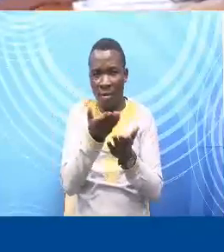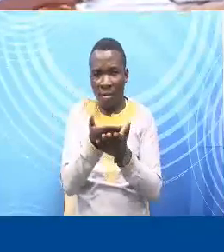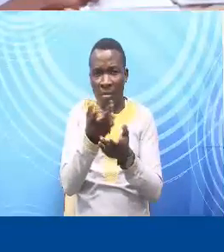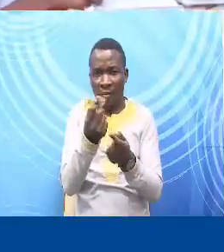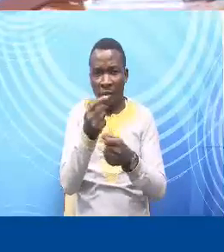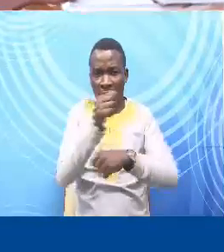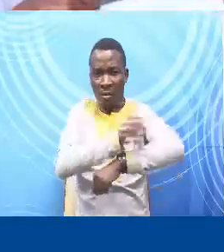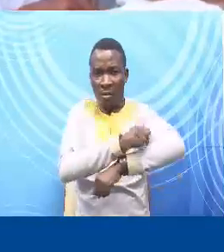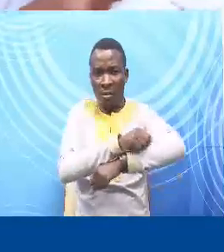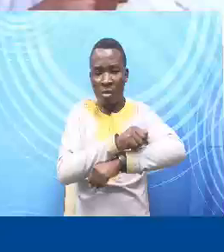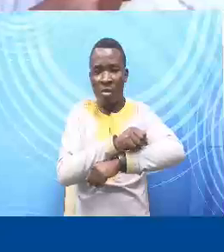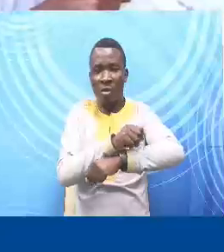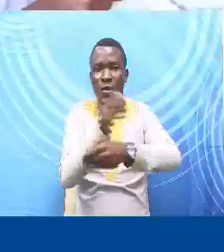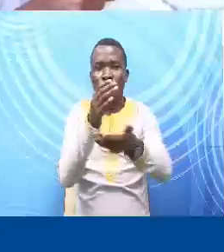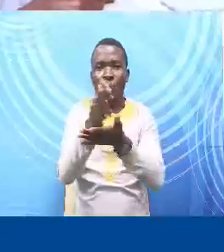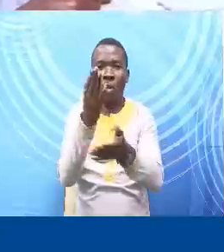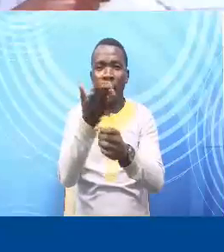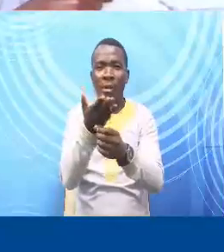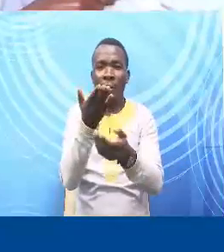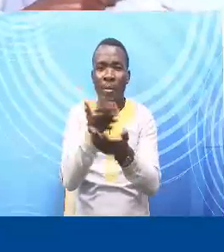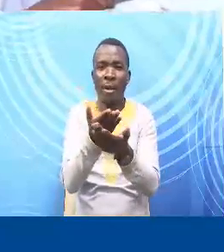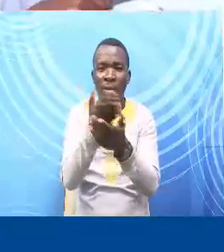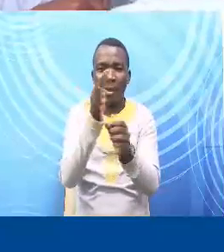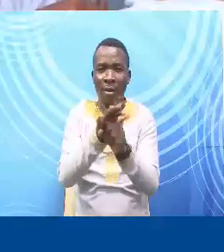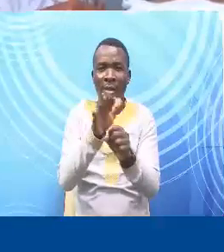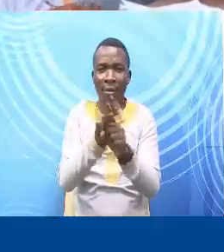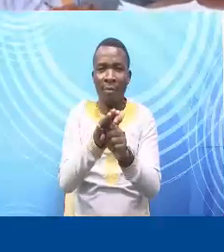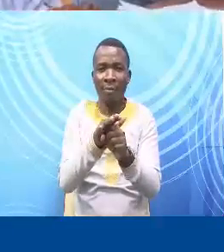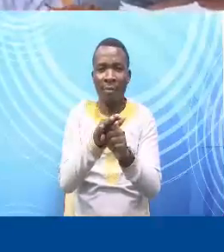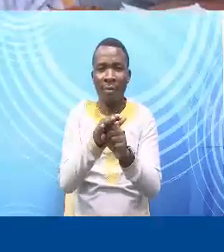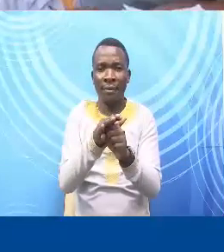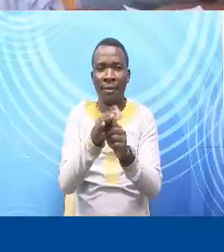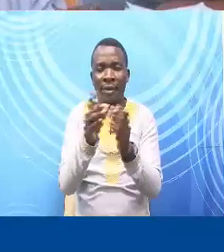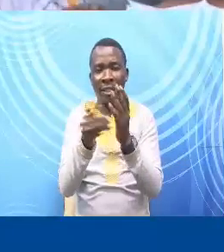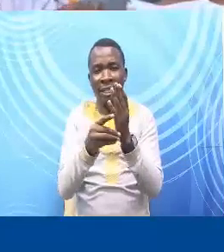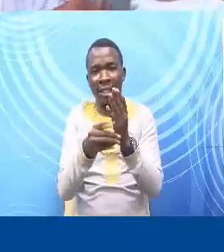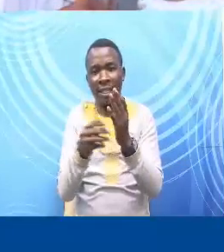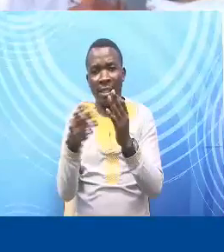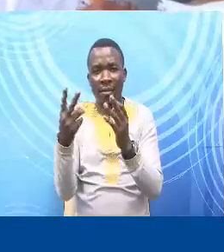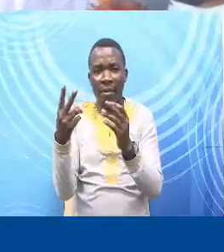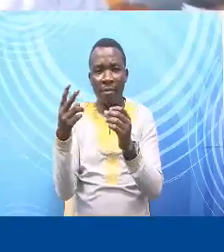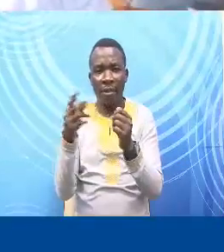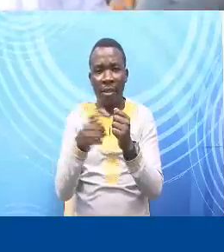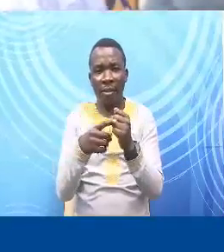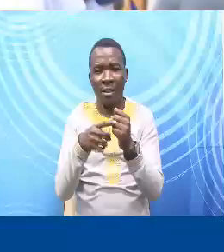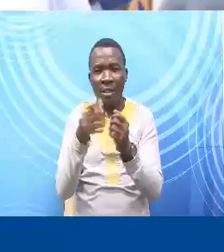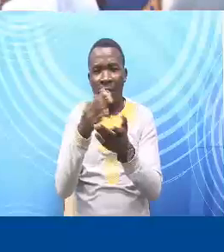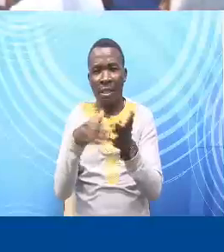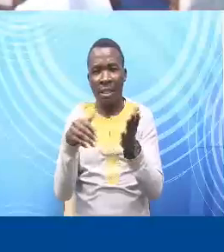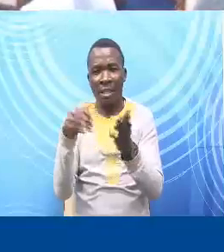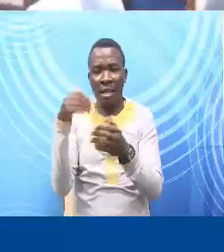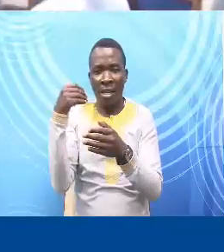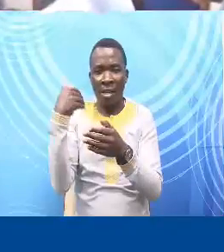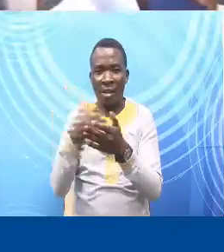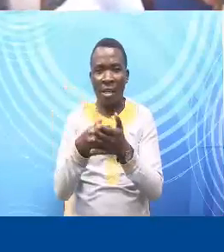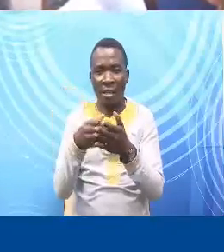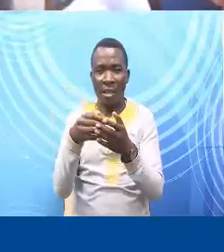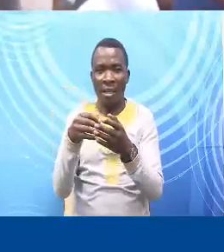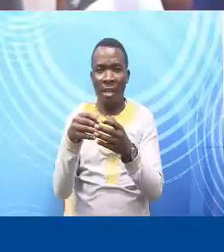baratwaka cyane deadline ni 2026 urumva bamwe bageza aho no kurubuga